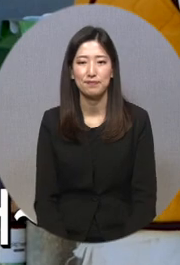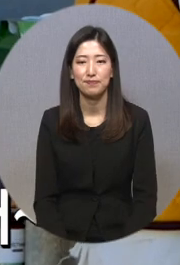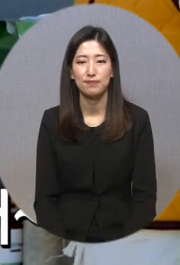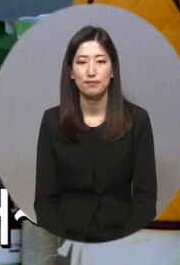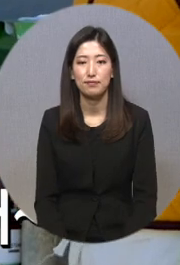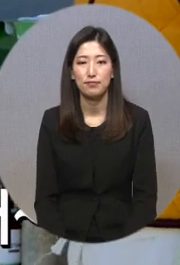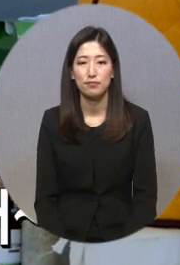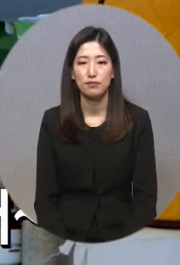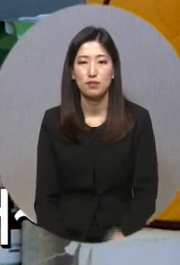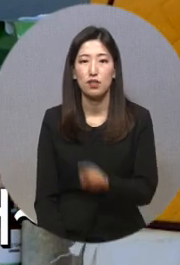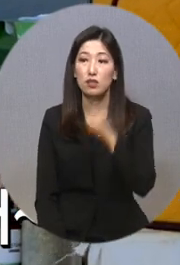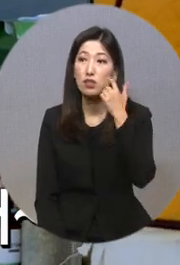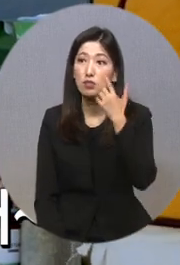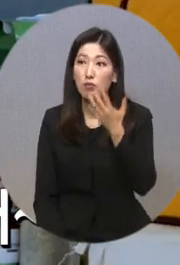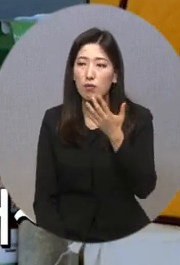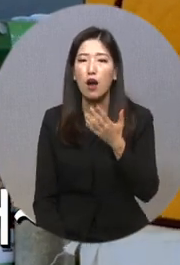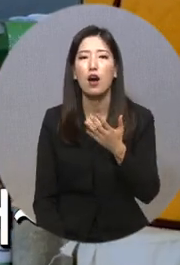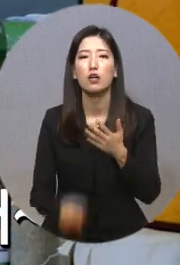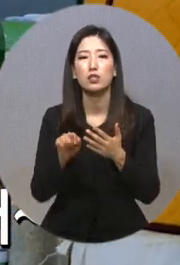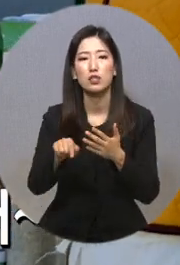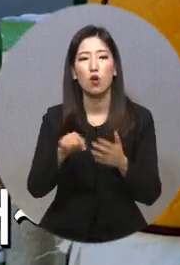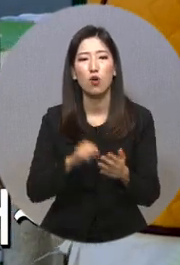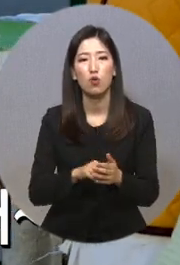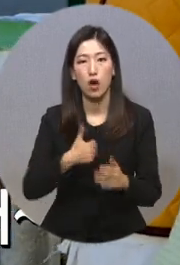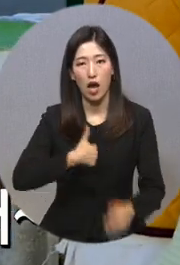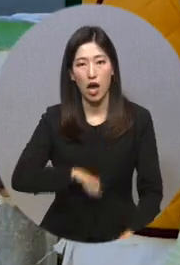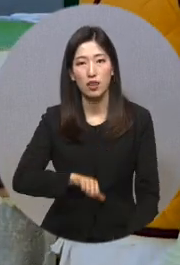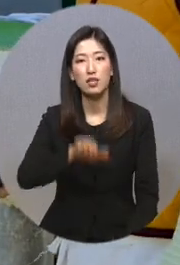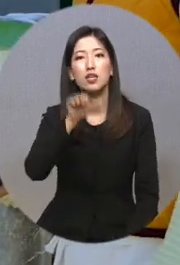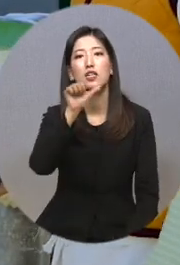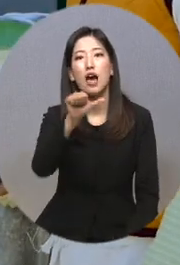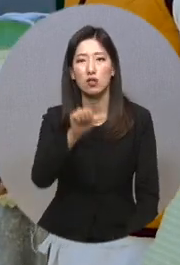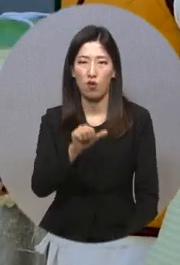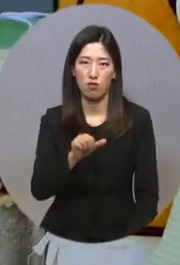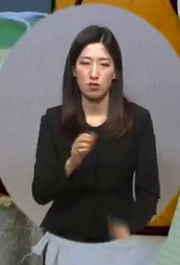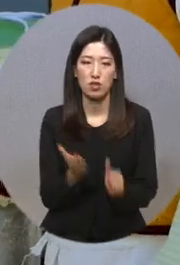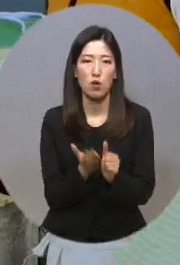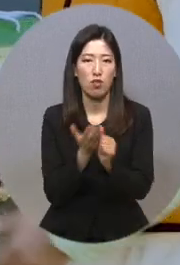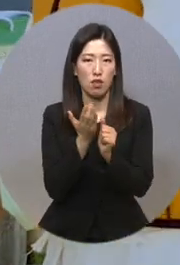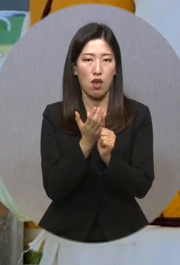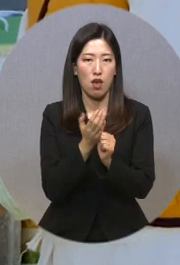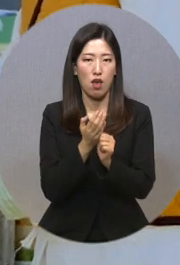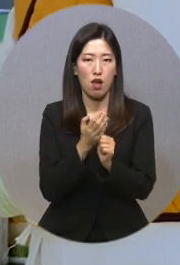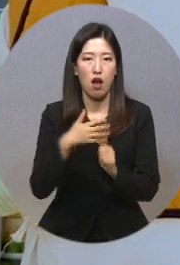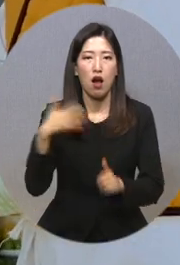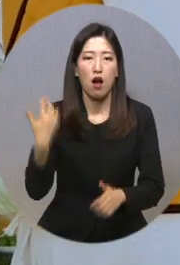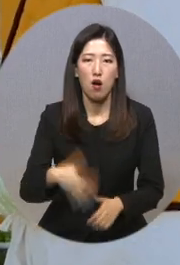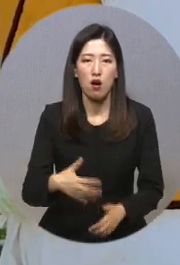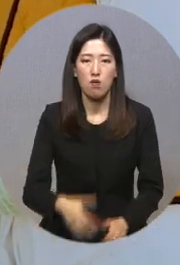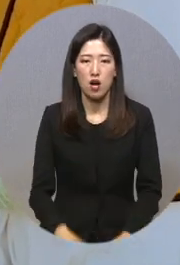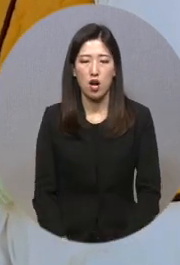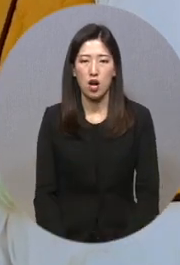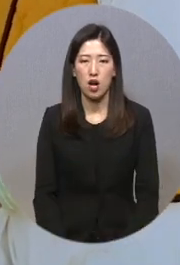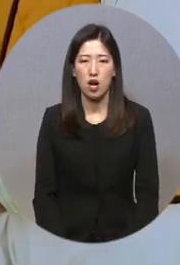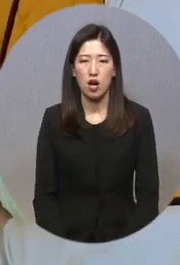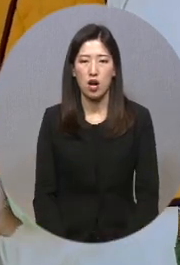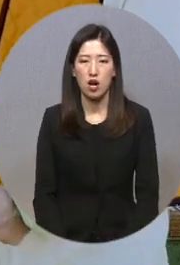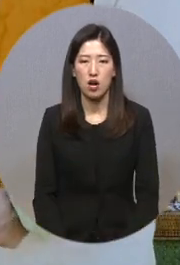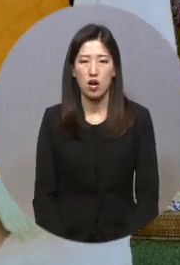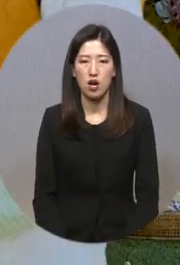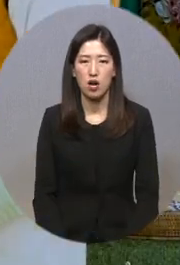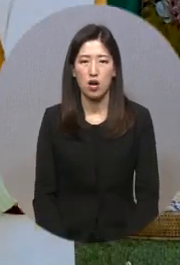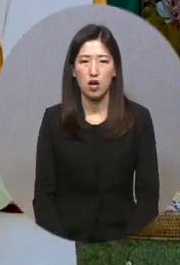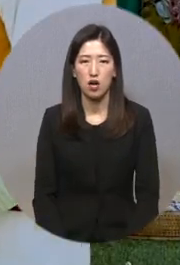이 청국장으로 아들 다섯을 키우셨어요. 내가 살짝 여쭤봤거든요. 그러니까 얼마나 이 손 오래 하신